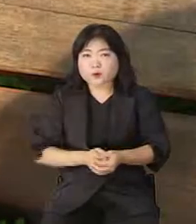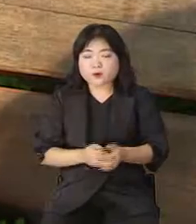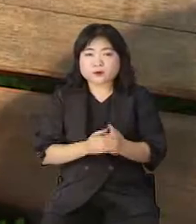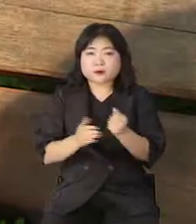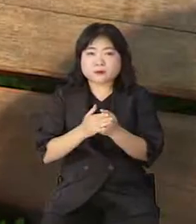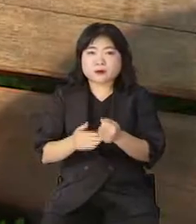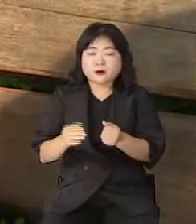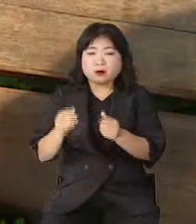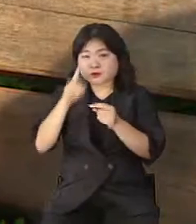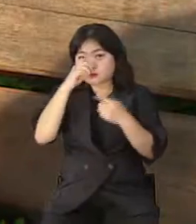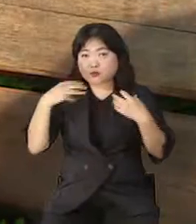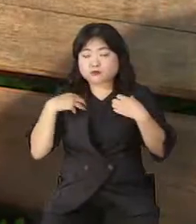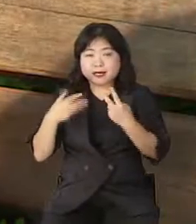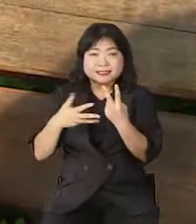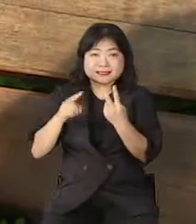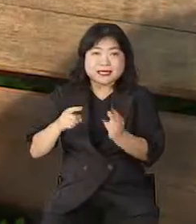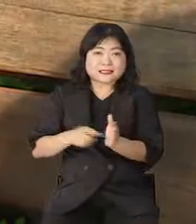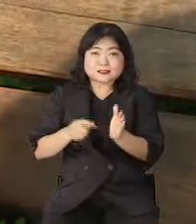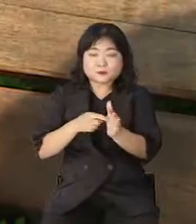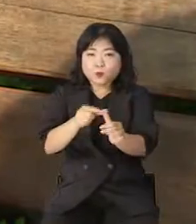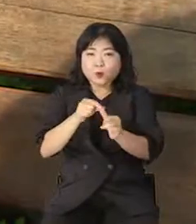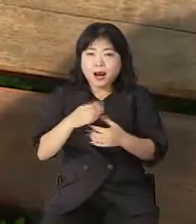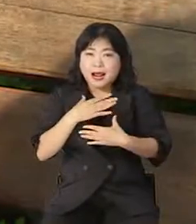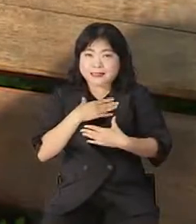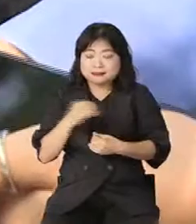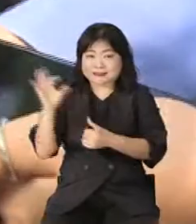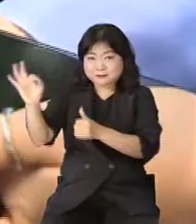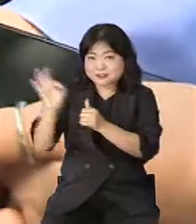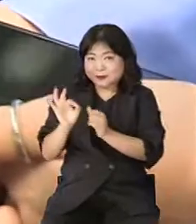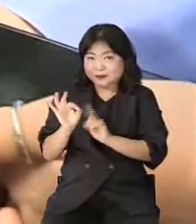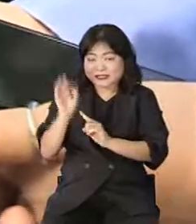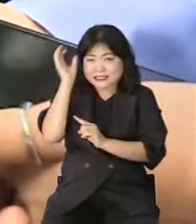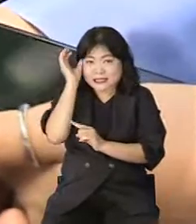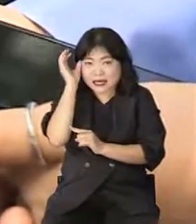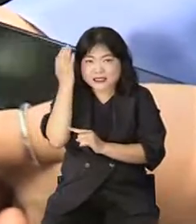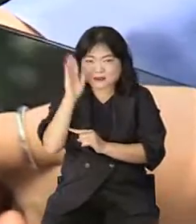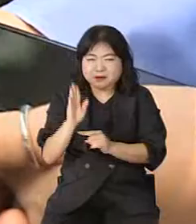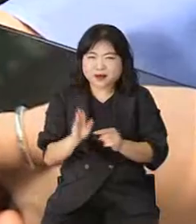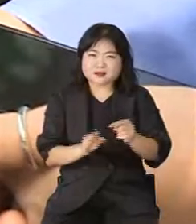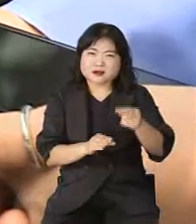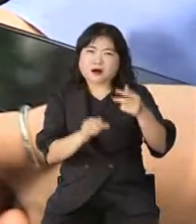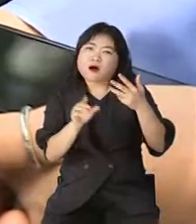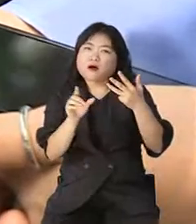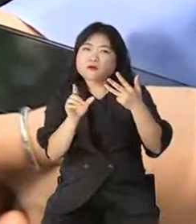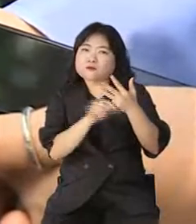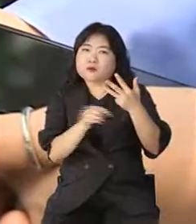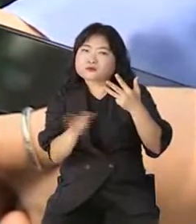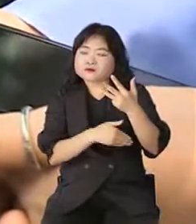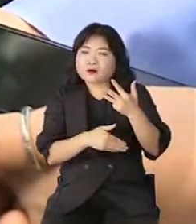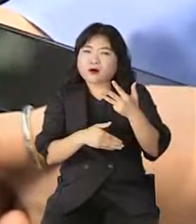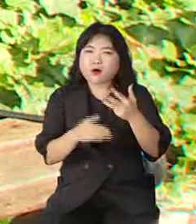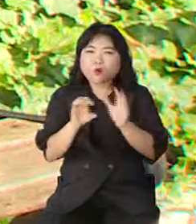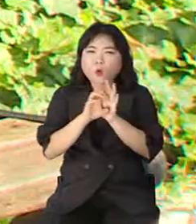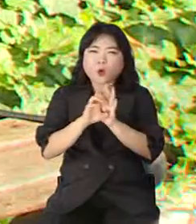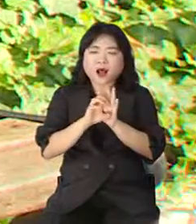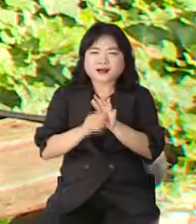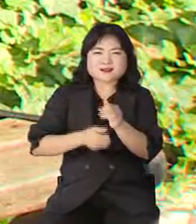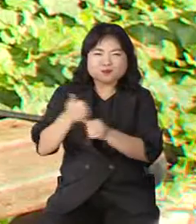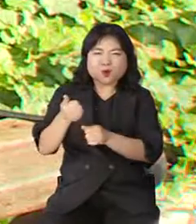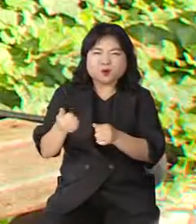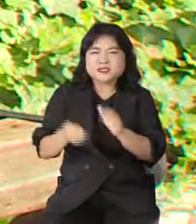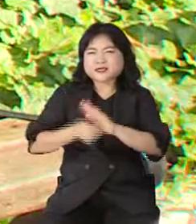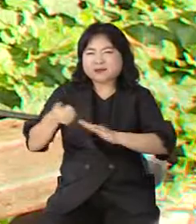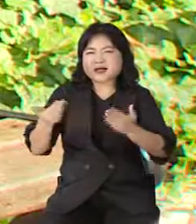2차 김득구 고용안정 지원금 지급에 기대를 걸었지만 지난달부터 시작한 코로나 1곡 읊고 희망 일자리 사업 때문에 제외